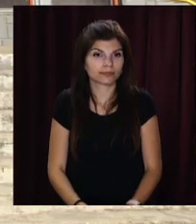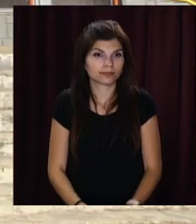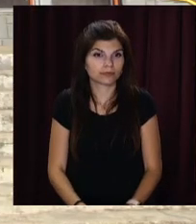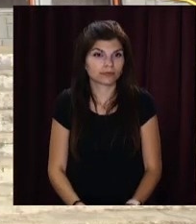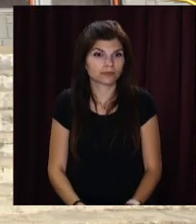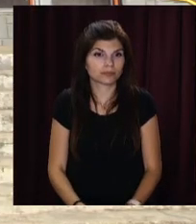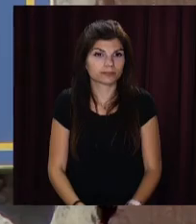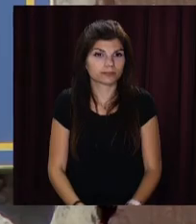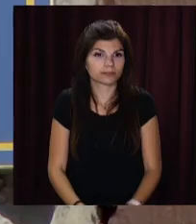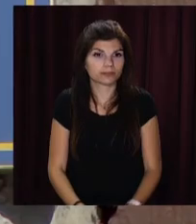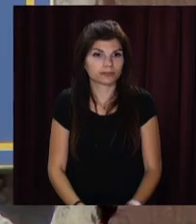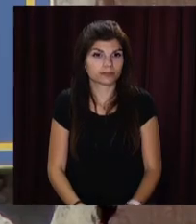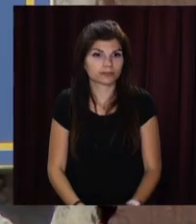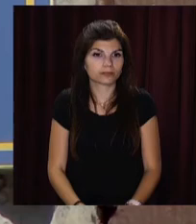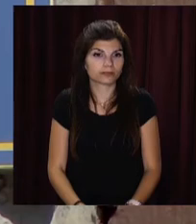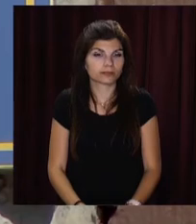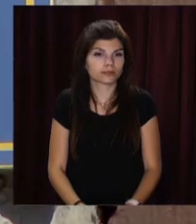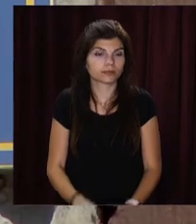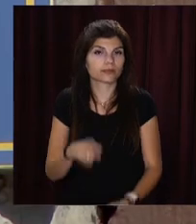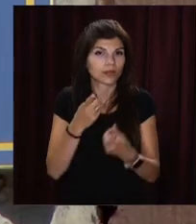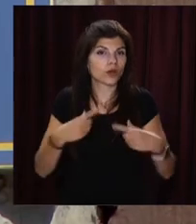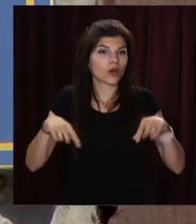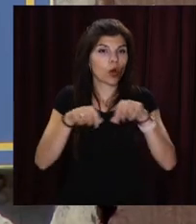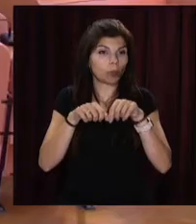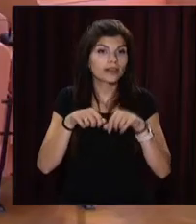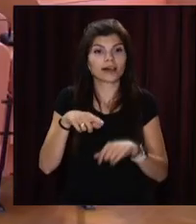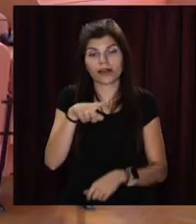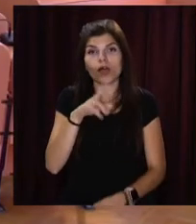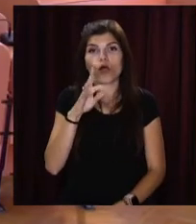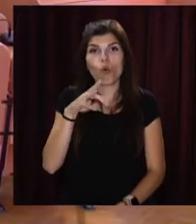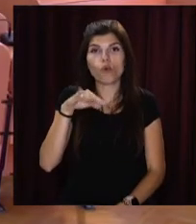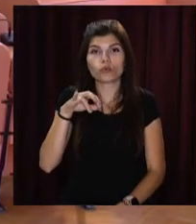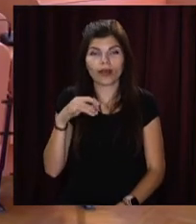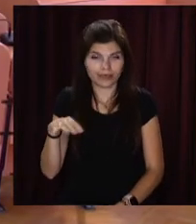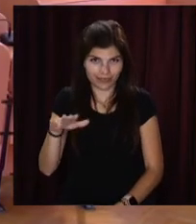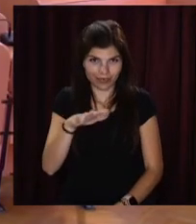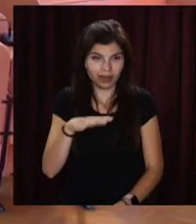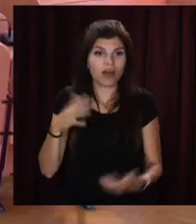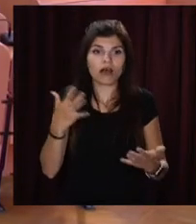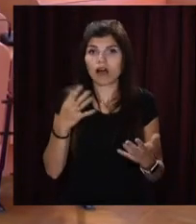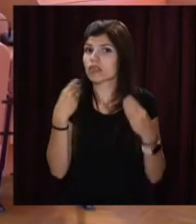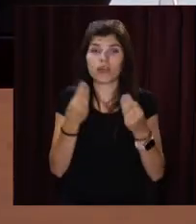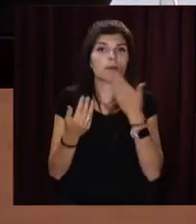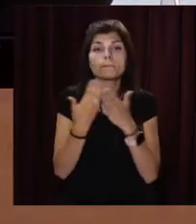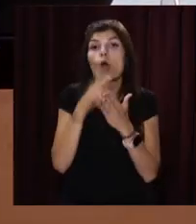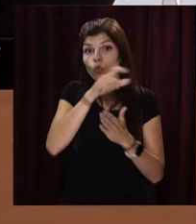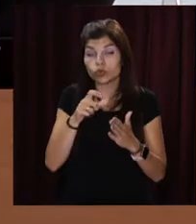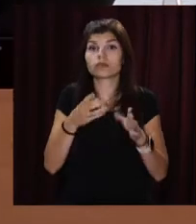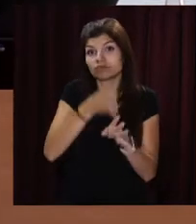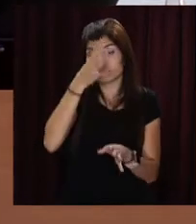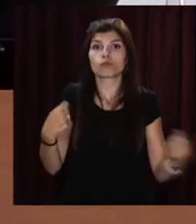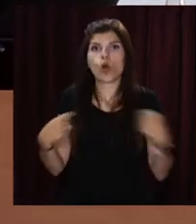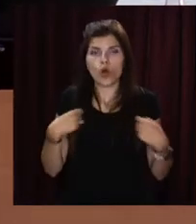Об'єднати комунальні підприємства, які надають містянам соціальні послуги. Таке рішення ухвалили на нещодавній сесії Кам'янської